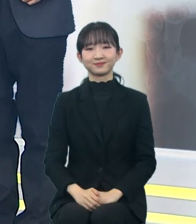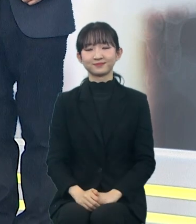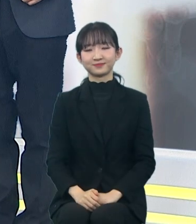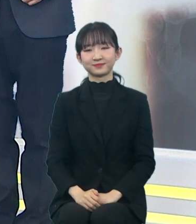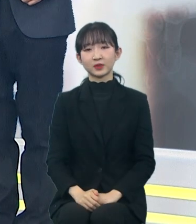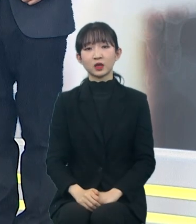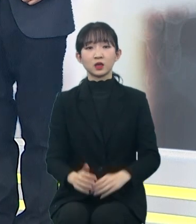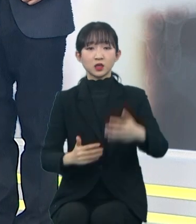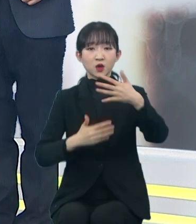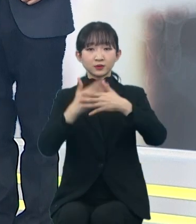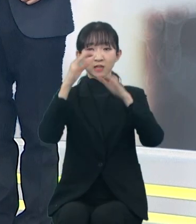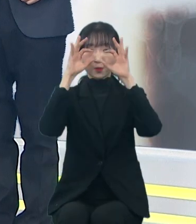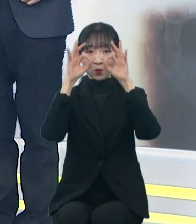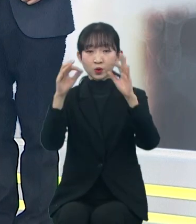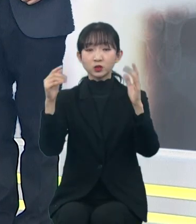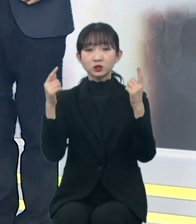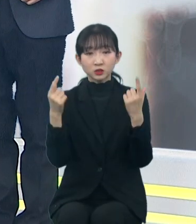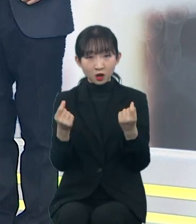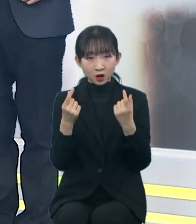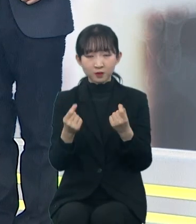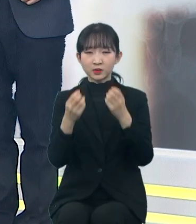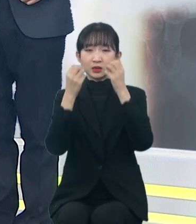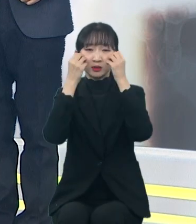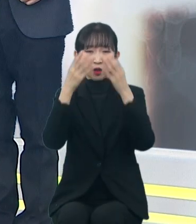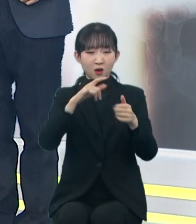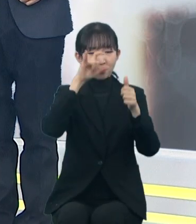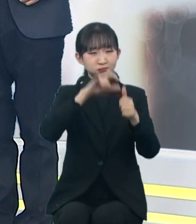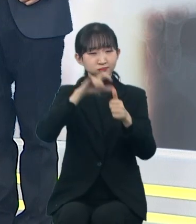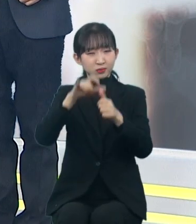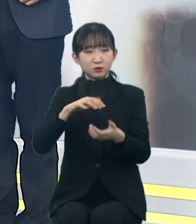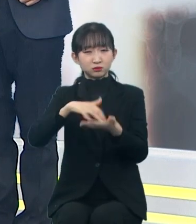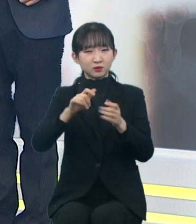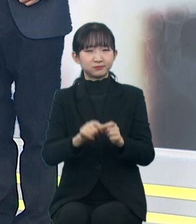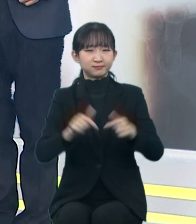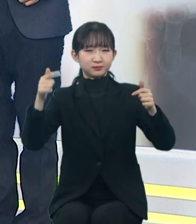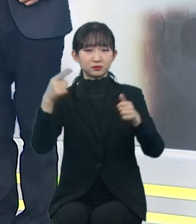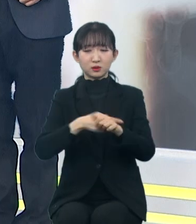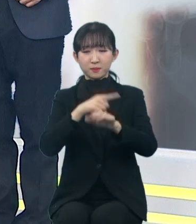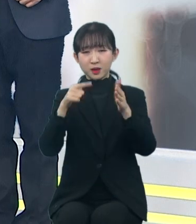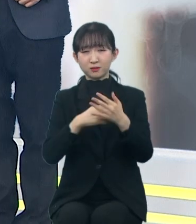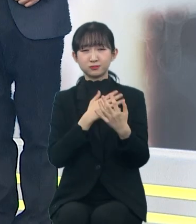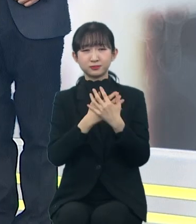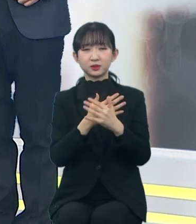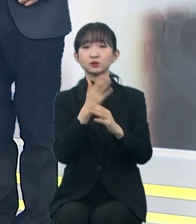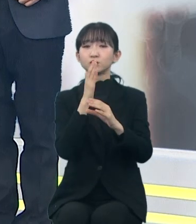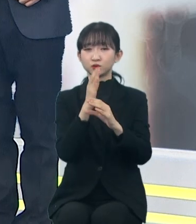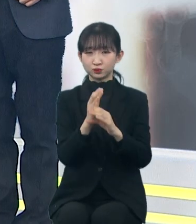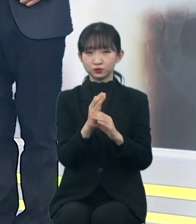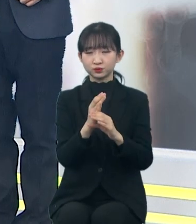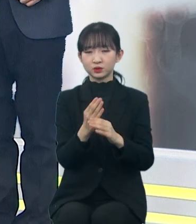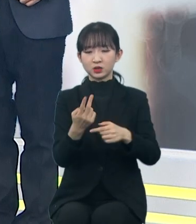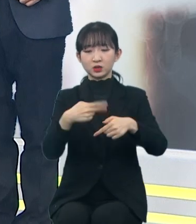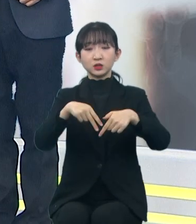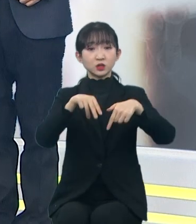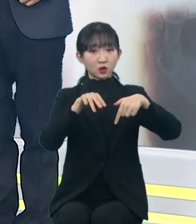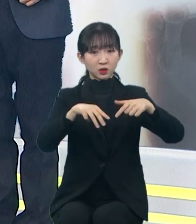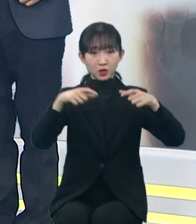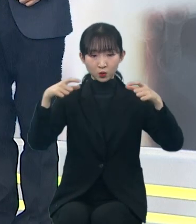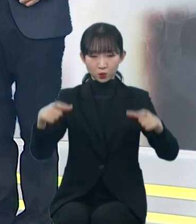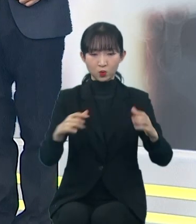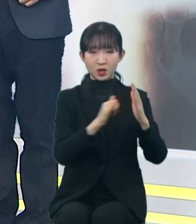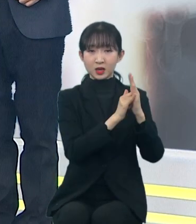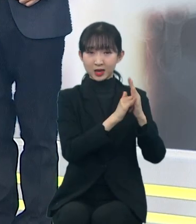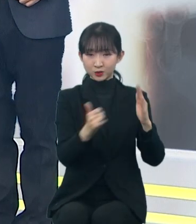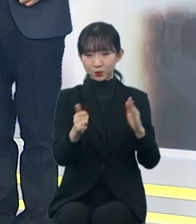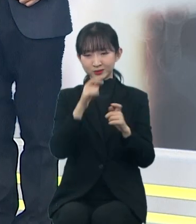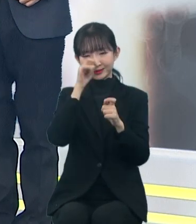앞서 보신 것처럼 신규 확진자가 다시 증가세를 보여 불안감이 커지고 있는데요. 인천에서도 가족 지인 모임 등